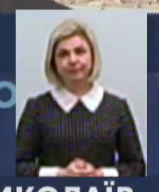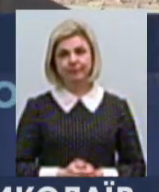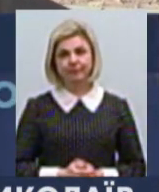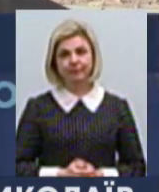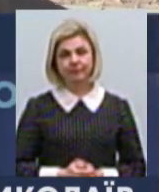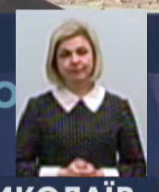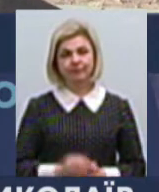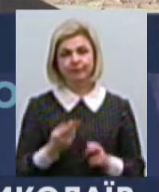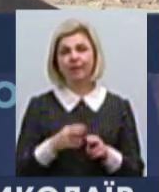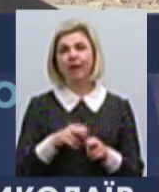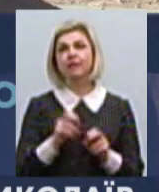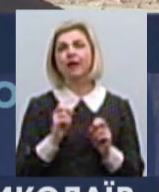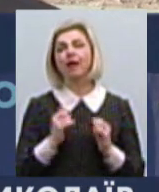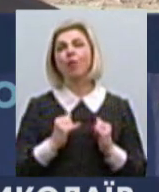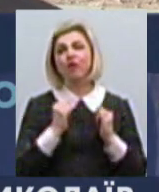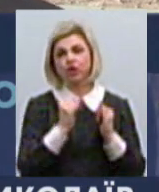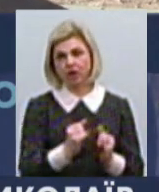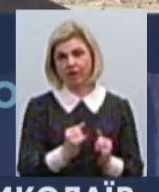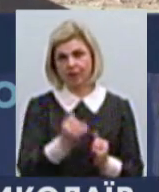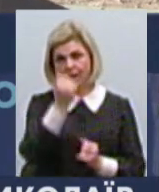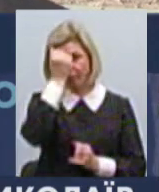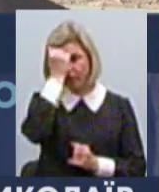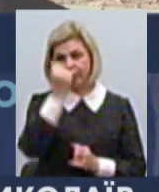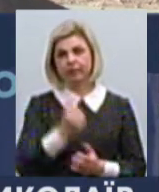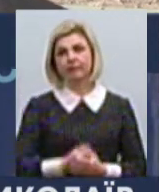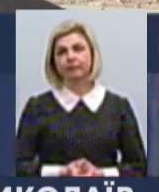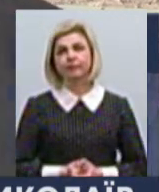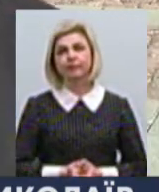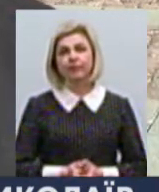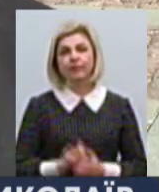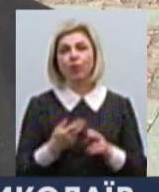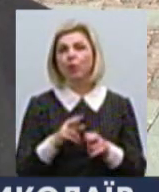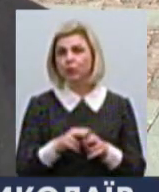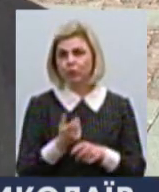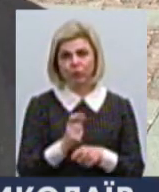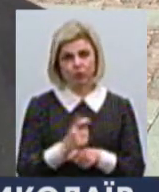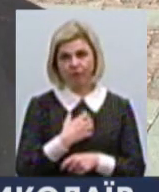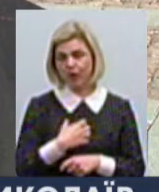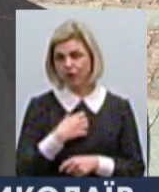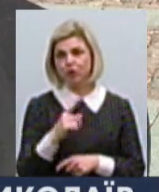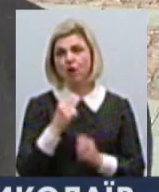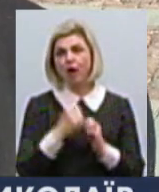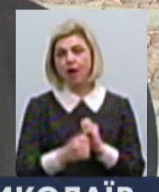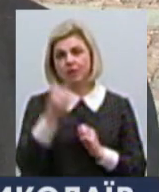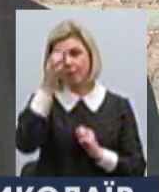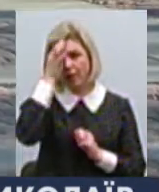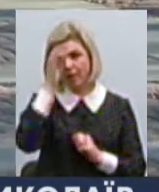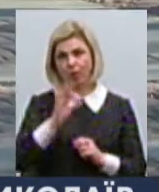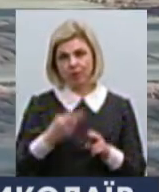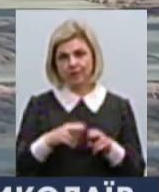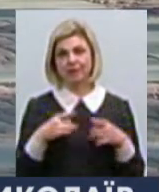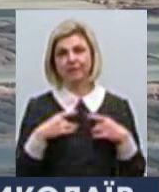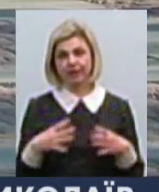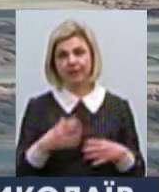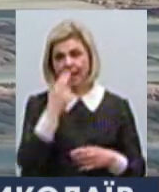ну, як день уваження. Це як день поваги. І це дуже важливо, аби кожен пам'ятав про ці свята.